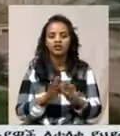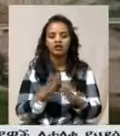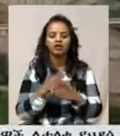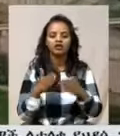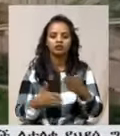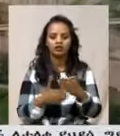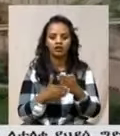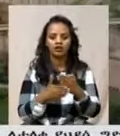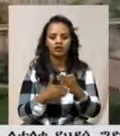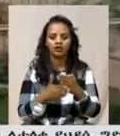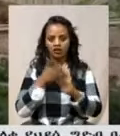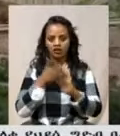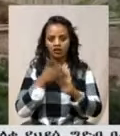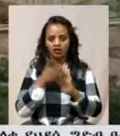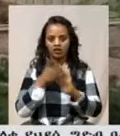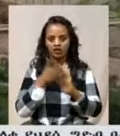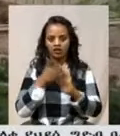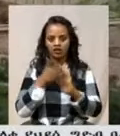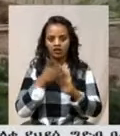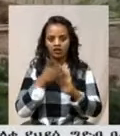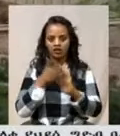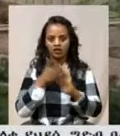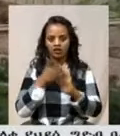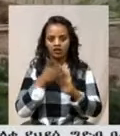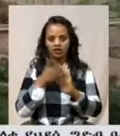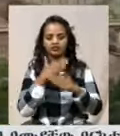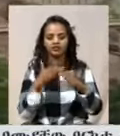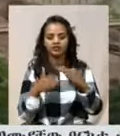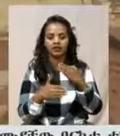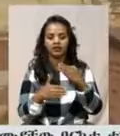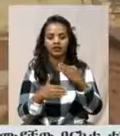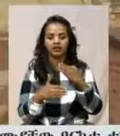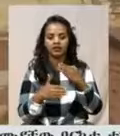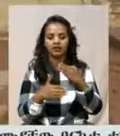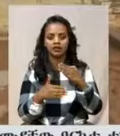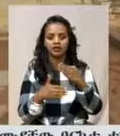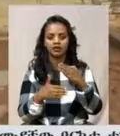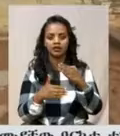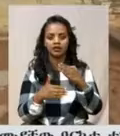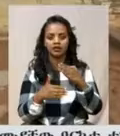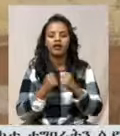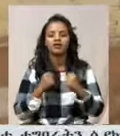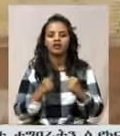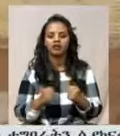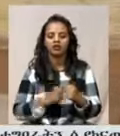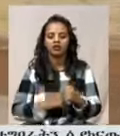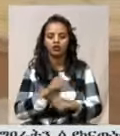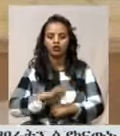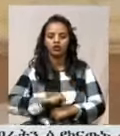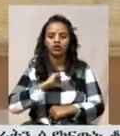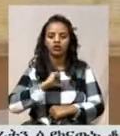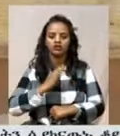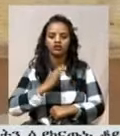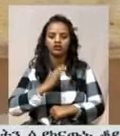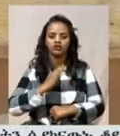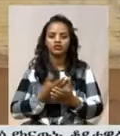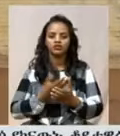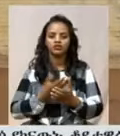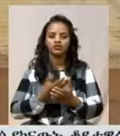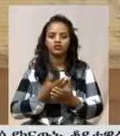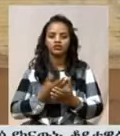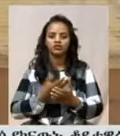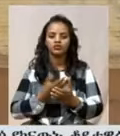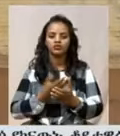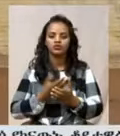ግንባታው እየተከናወነ የሚገኘው ታላቁ የኢትዮጵያ ህዳሴ ግድብ ግንባታ አንድነትን ከማጠናከር ባለፍ የኩራታችን ምንጭ ነው የሚሉት